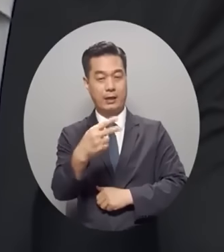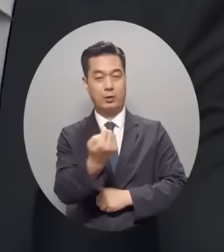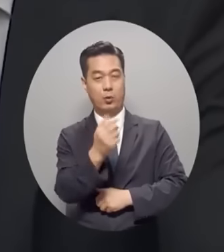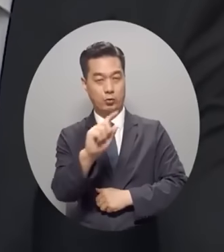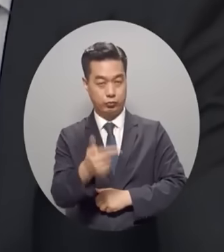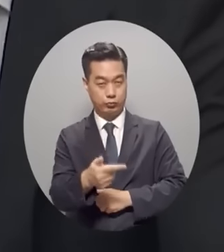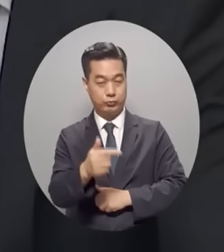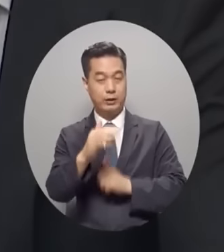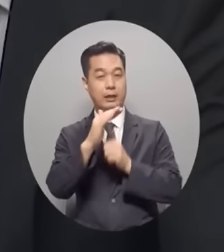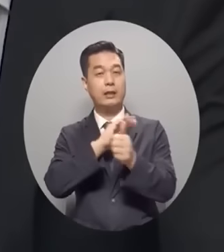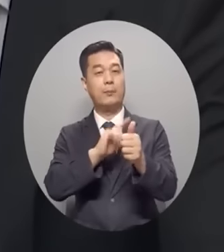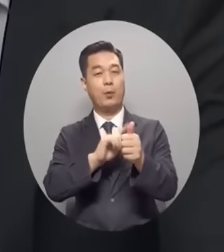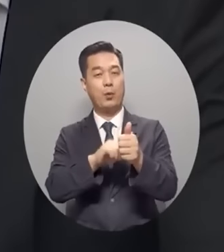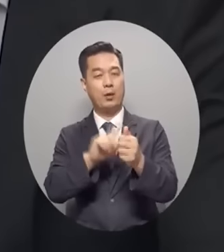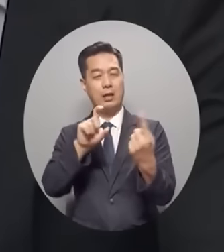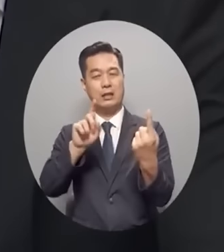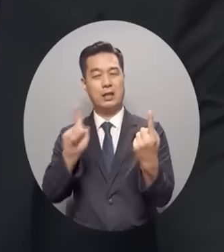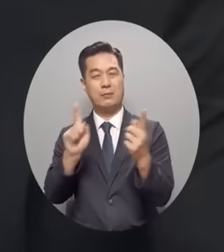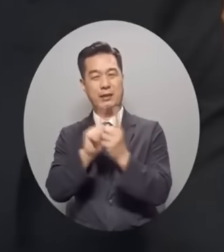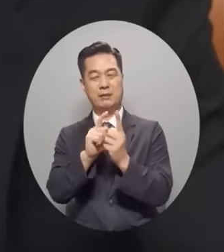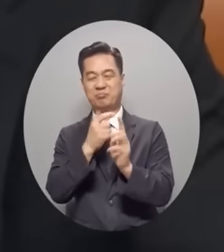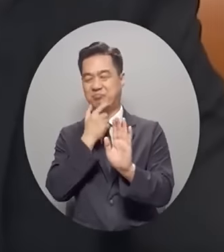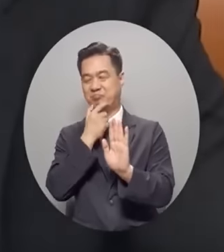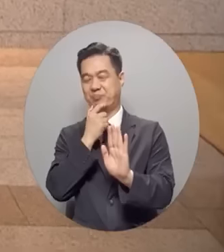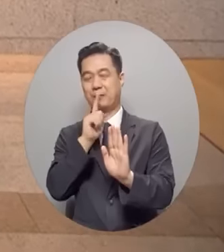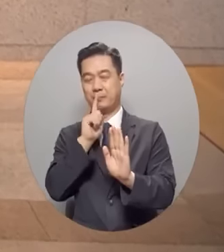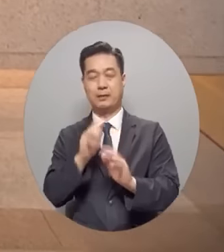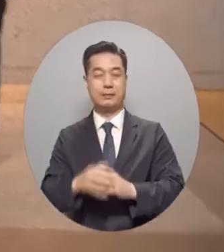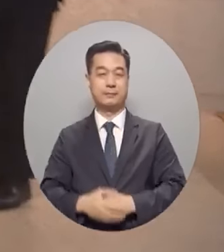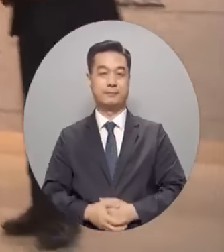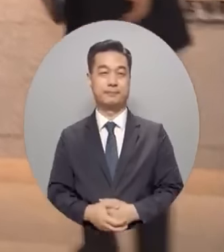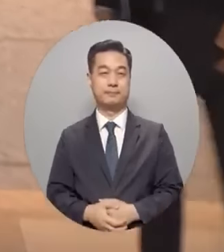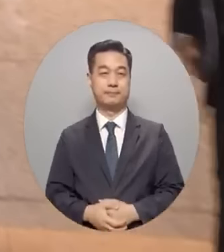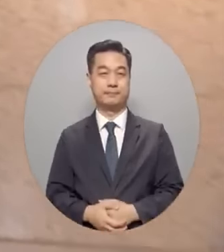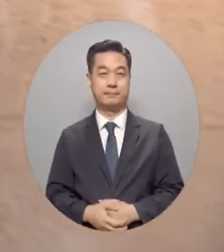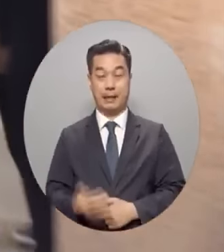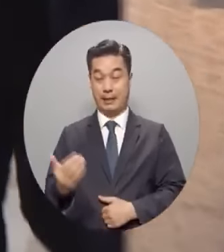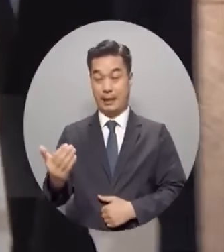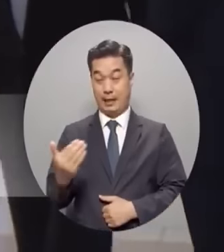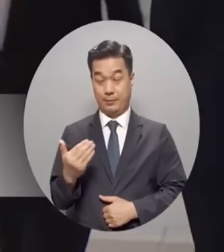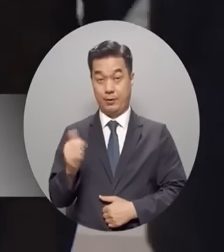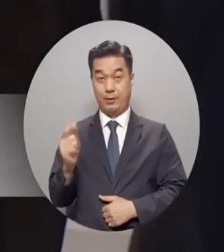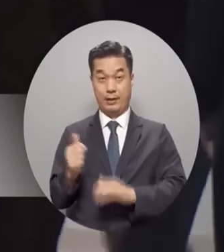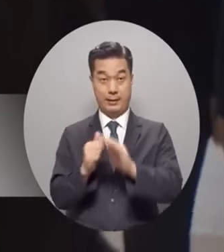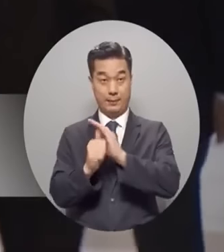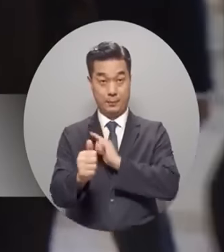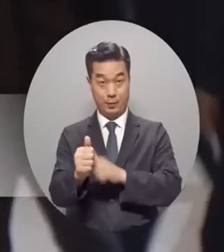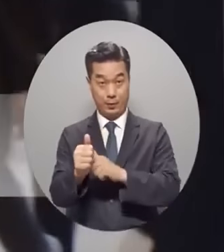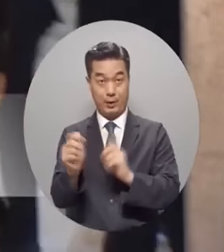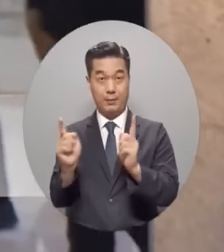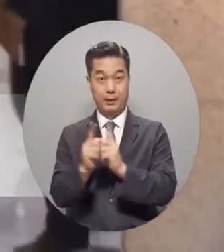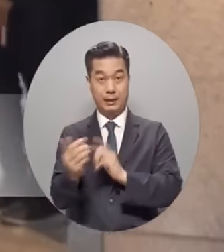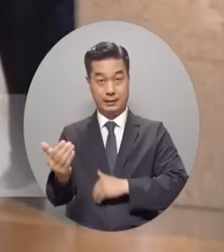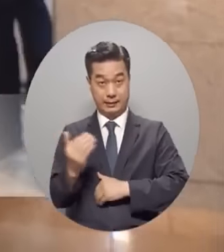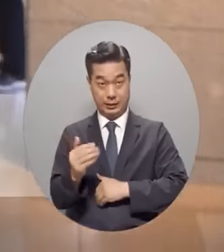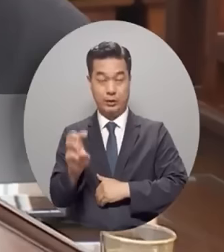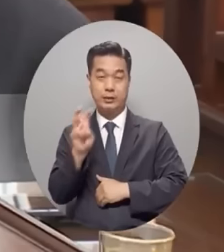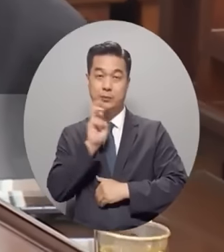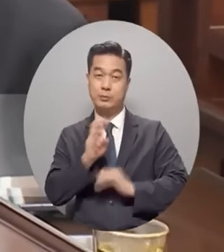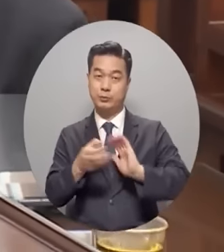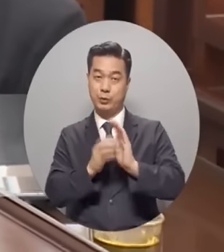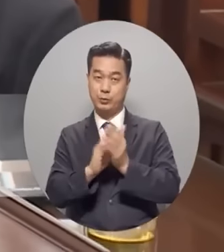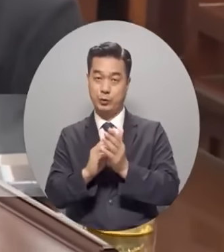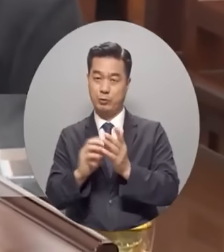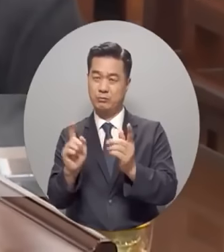단둘이 만날 일은 없다는 점을 분명히 한 겁니다. 앞서 한 대표는 만찬 직전 30분가량 배석자 없이